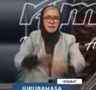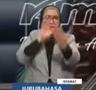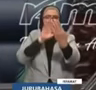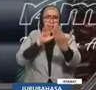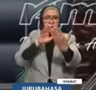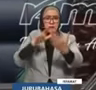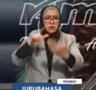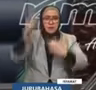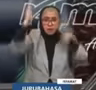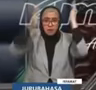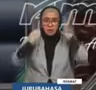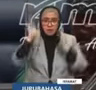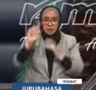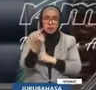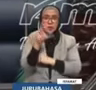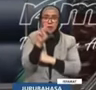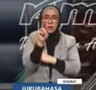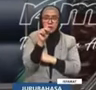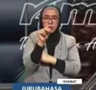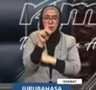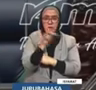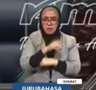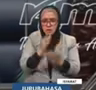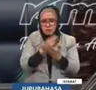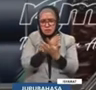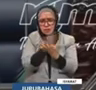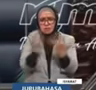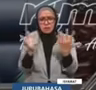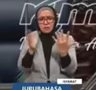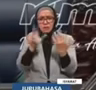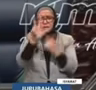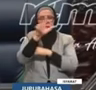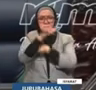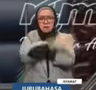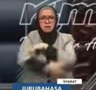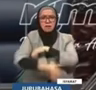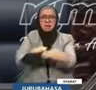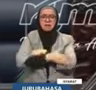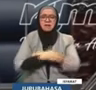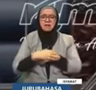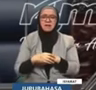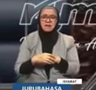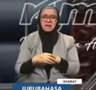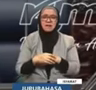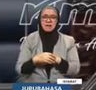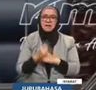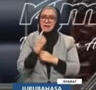apa yang kita telah Rintis ini dapat diperluaskan kepada hulu